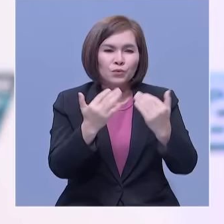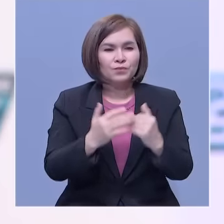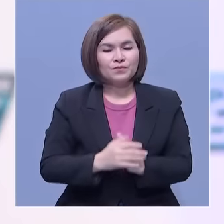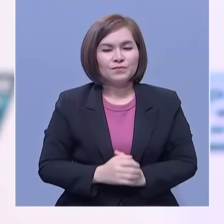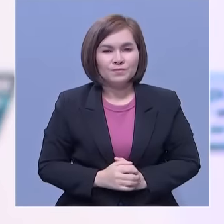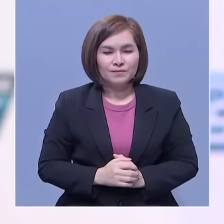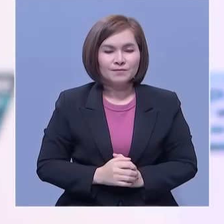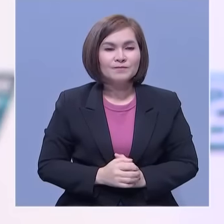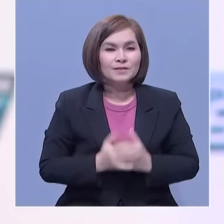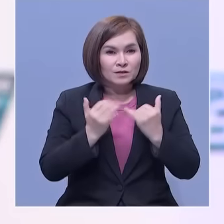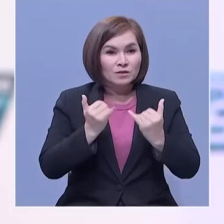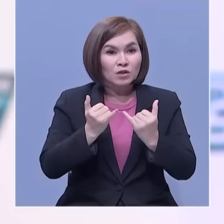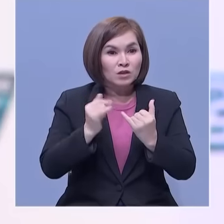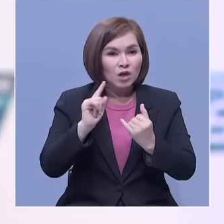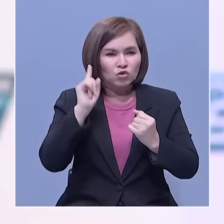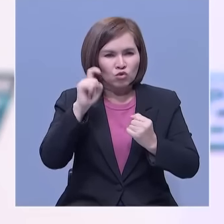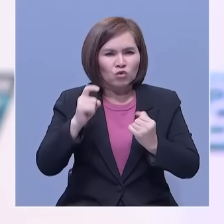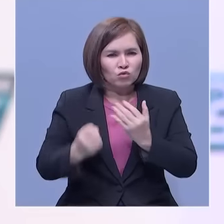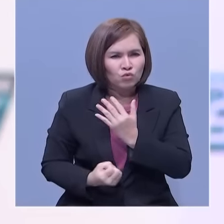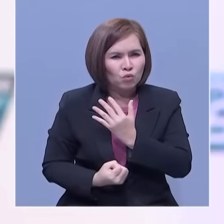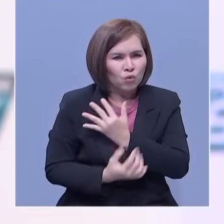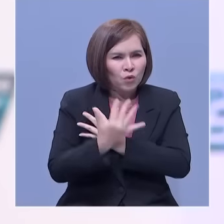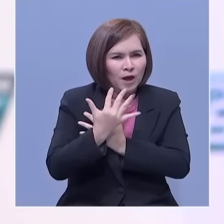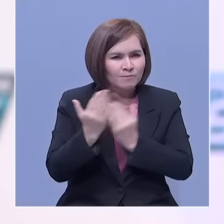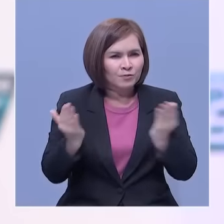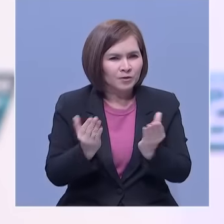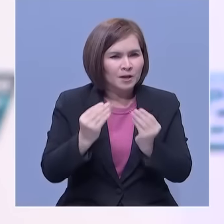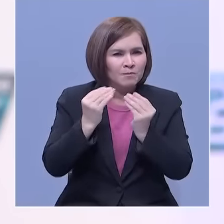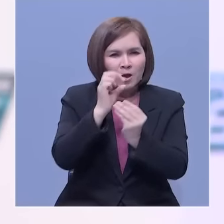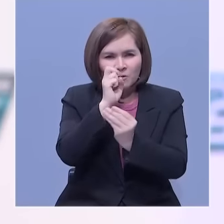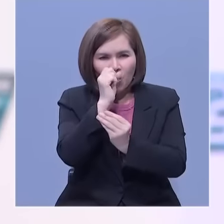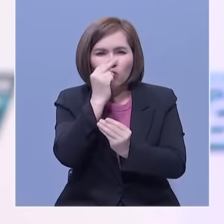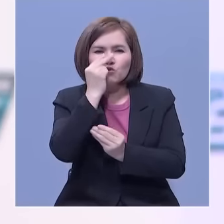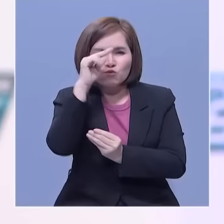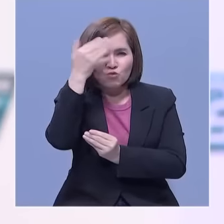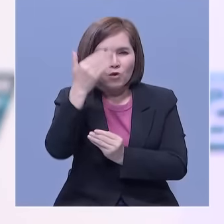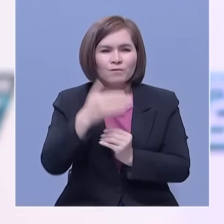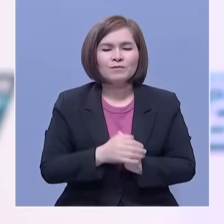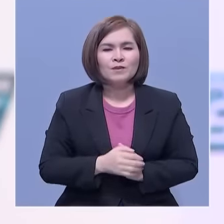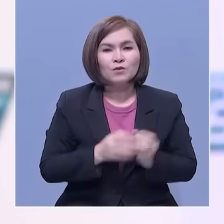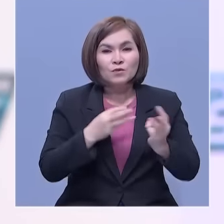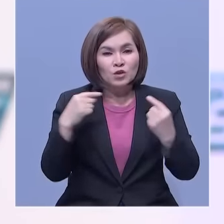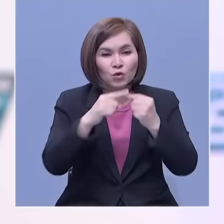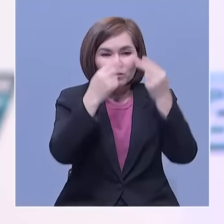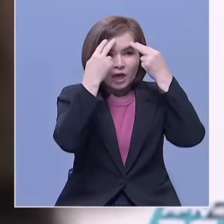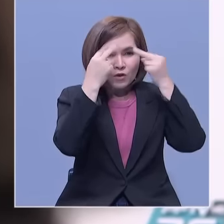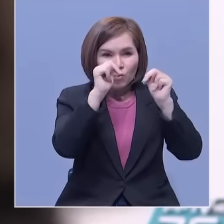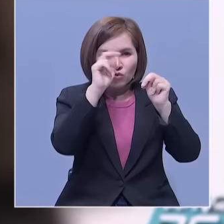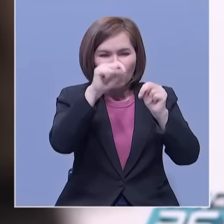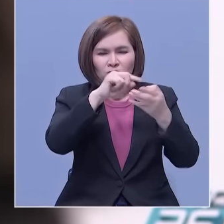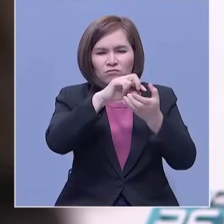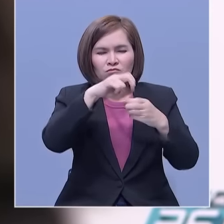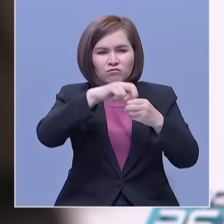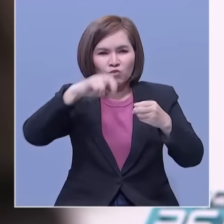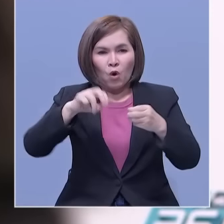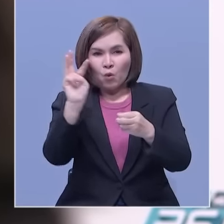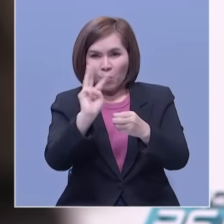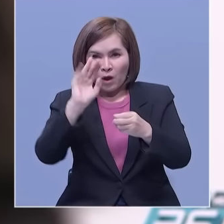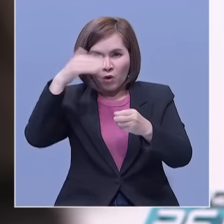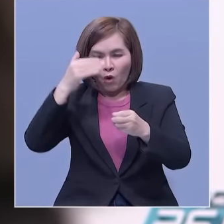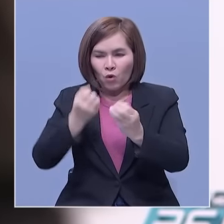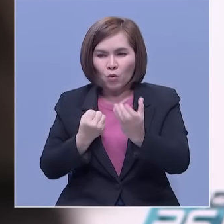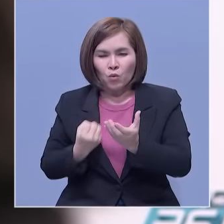ตอนนี้ต้องต้องสร้างโอกาสให้มีโอกาสได้เป็นก่อนการสร้างโอกาสคือต้องสอยนายกก่อนนิยมเนี่ยอ่า